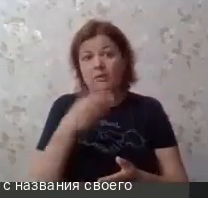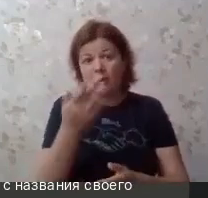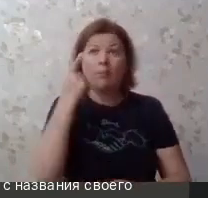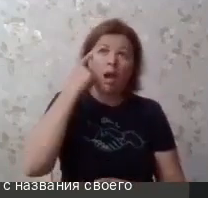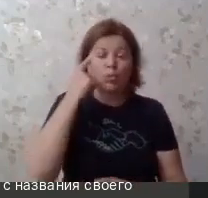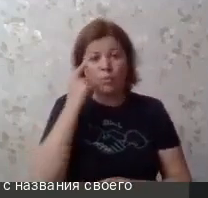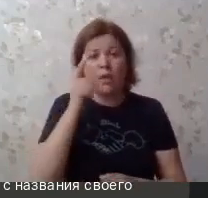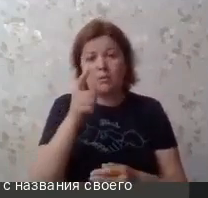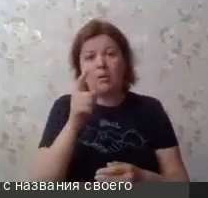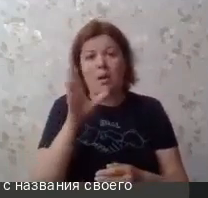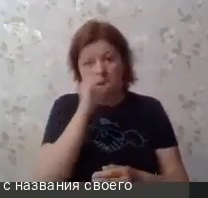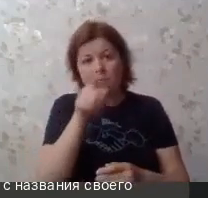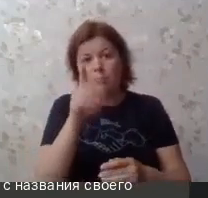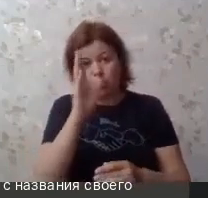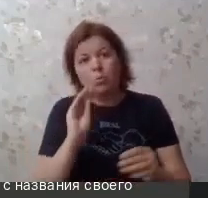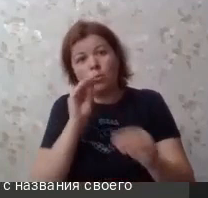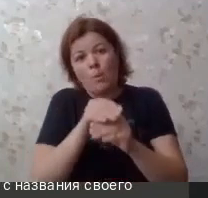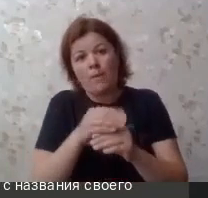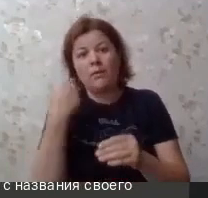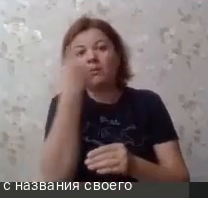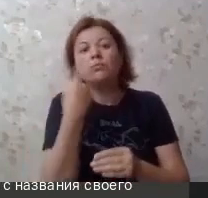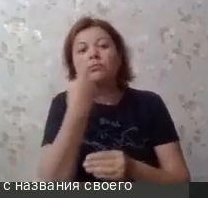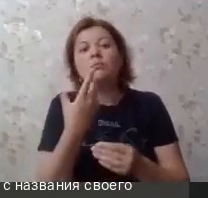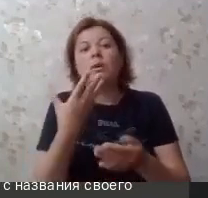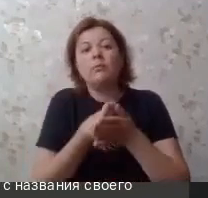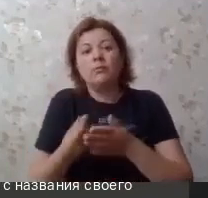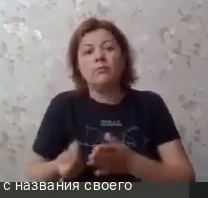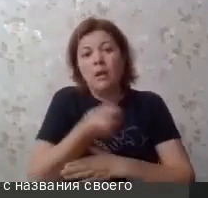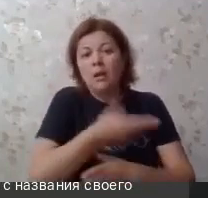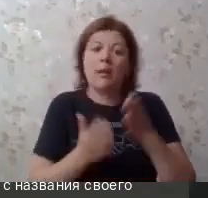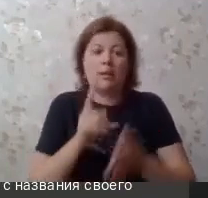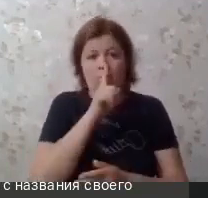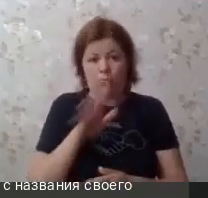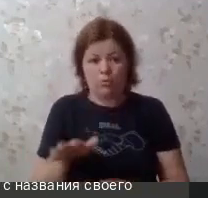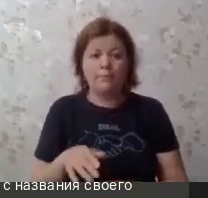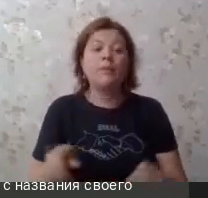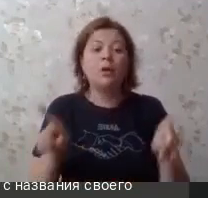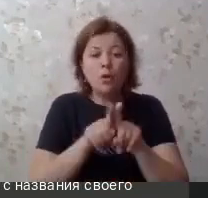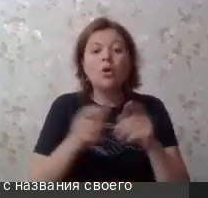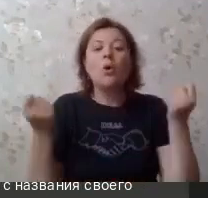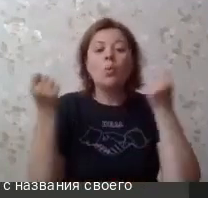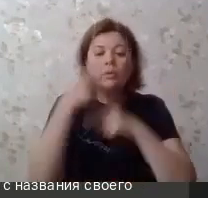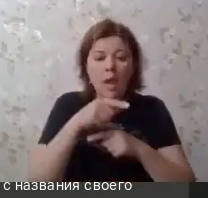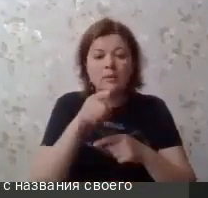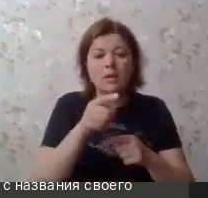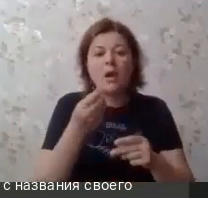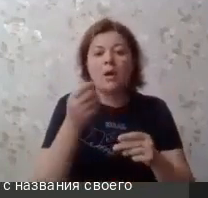Ну и, конечно же, узнать текущий предельную стоимость при оформлении компенсации на данный товар в конкретном регионе, узнать